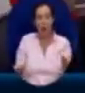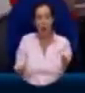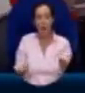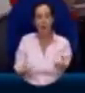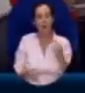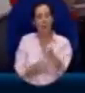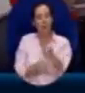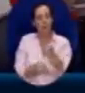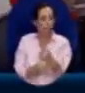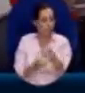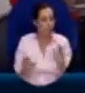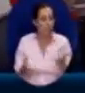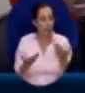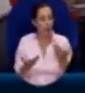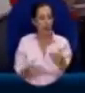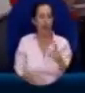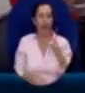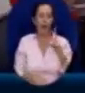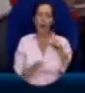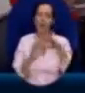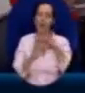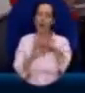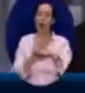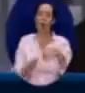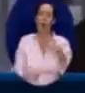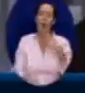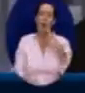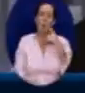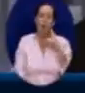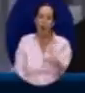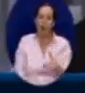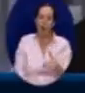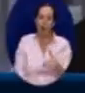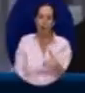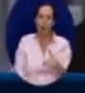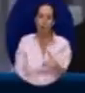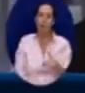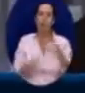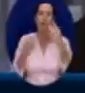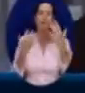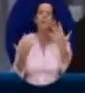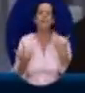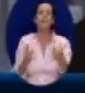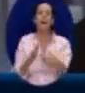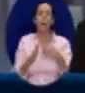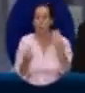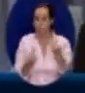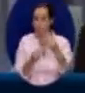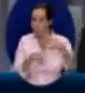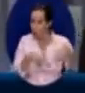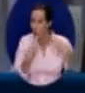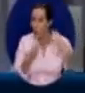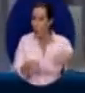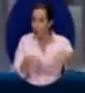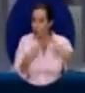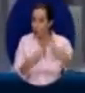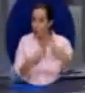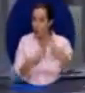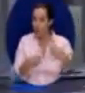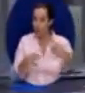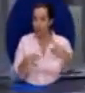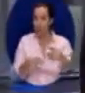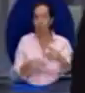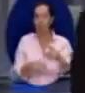מתישהו, ולעשות העבודה כמו שצריך. אז קודם כל, החוק מגדיר מספר פעמים. זו תופעה חוזרת ונשנית במספר